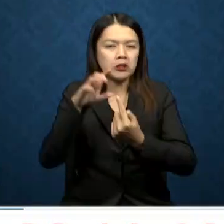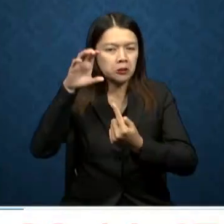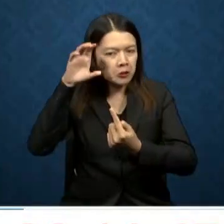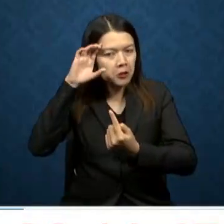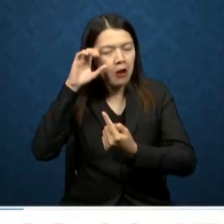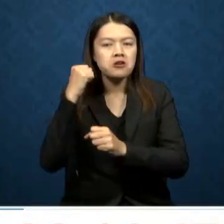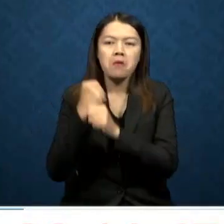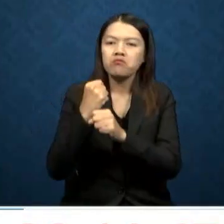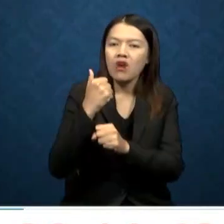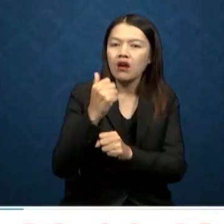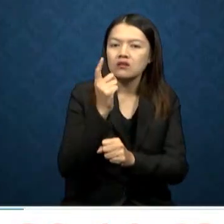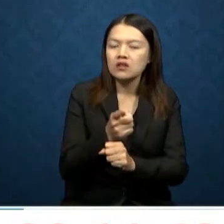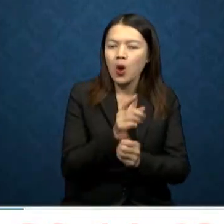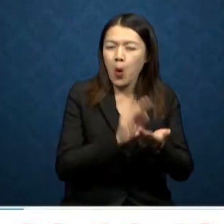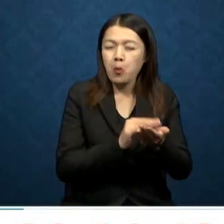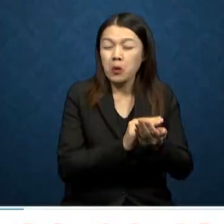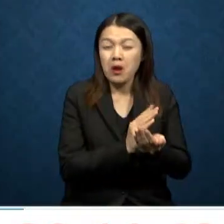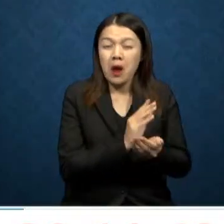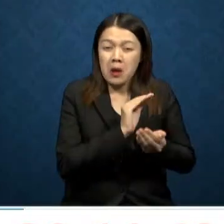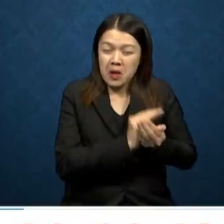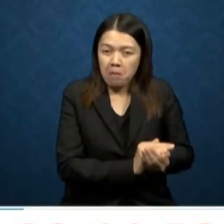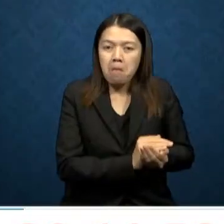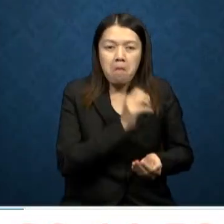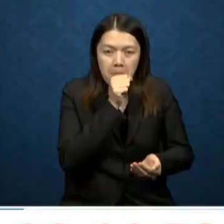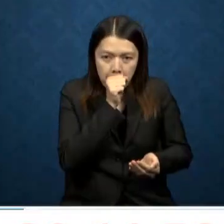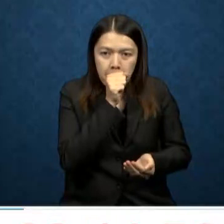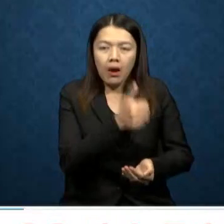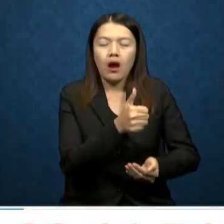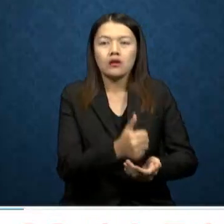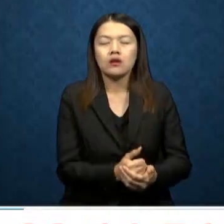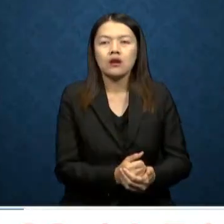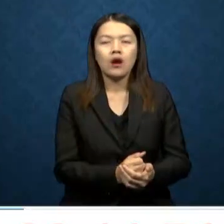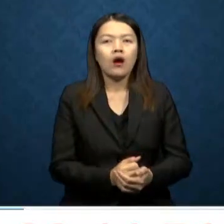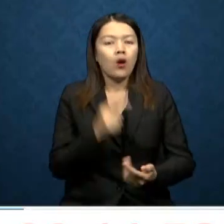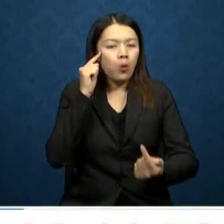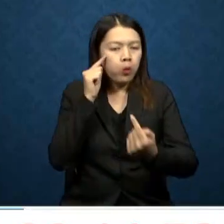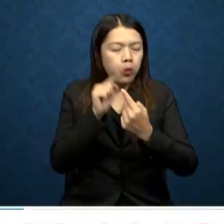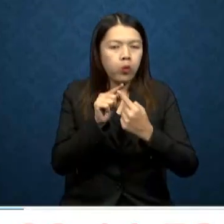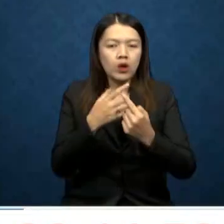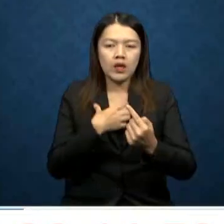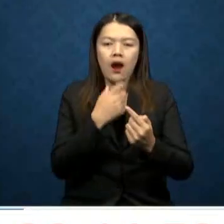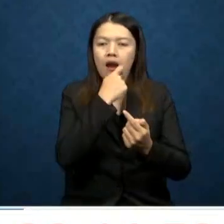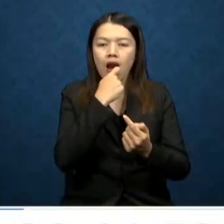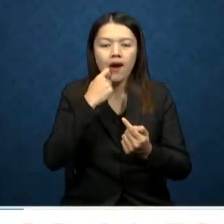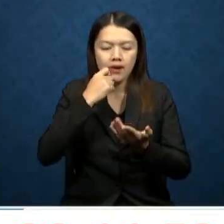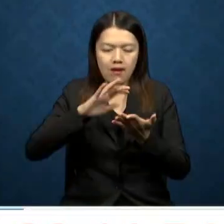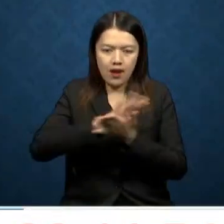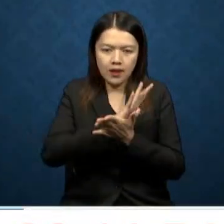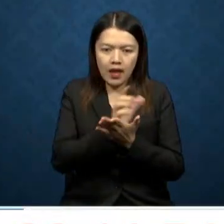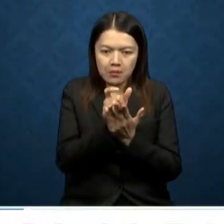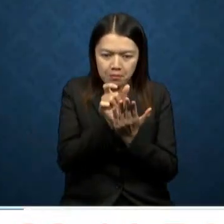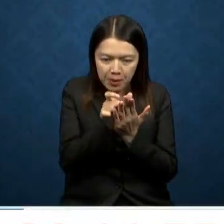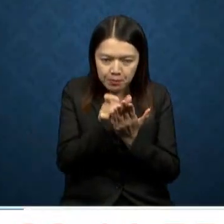กับผู้ประกอบการที่ประสงค์จะเข้าร่วมการประมูลควรใส่รหัสเอกสารของผู้